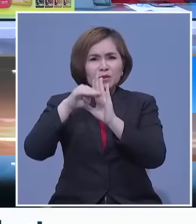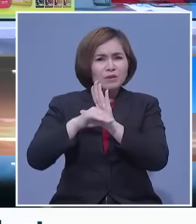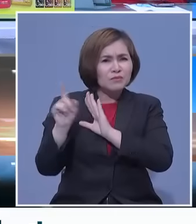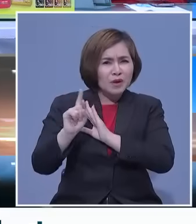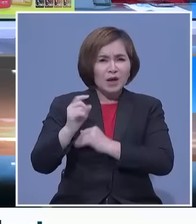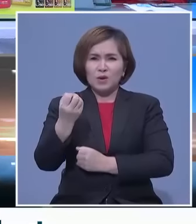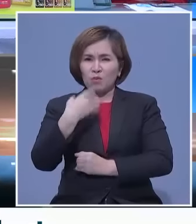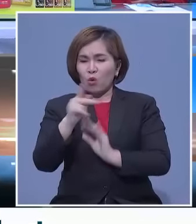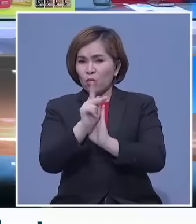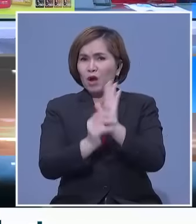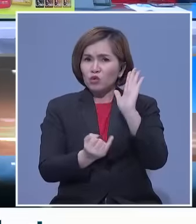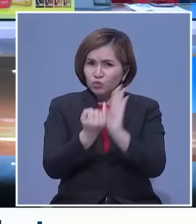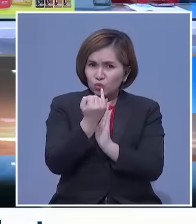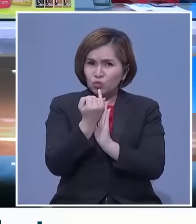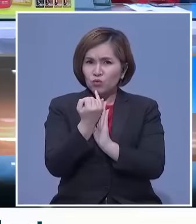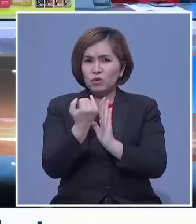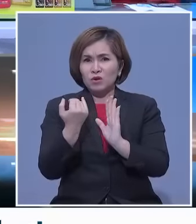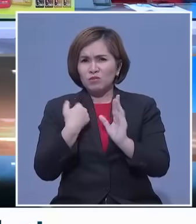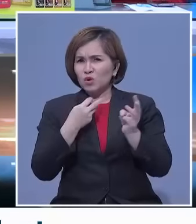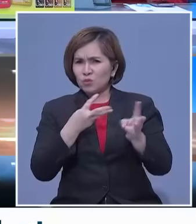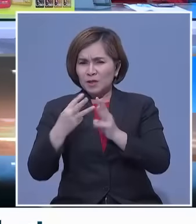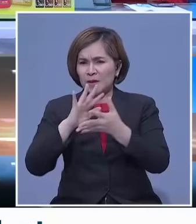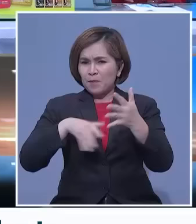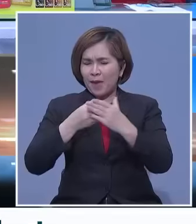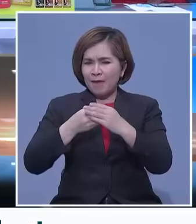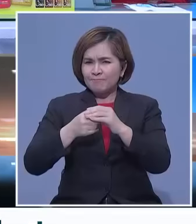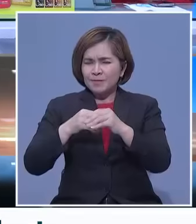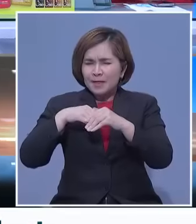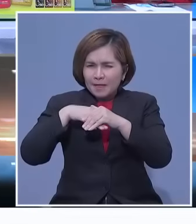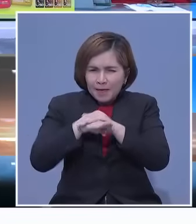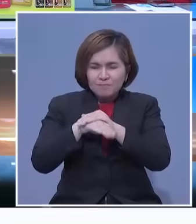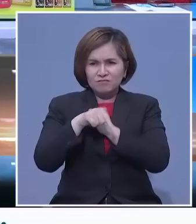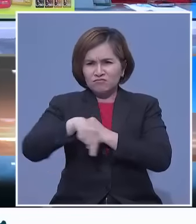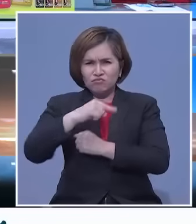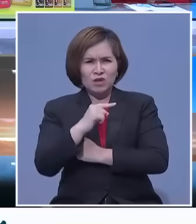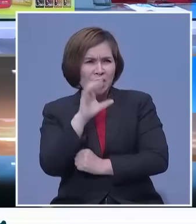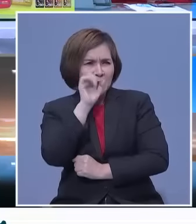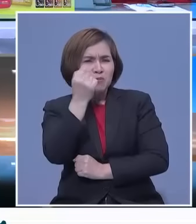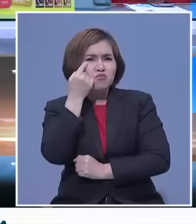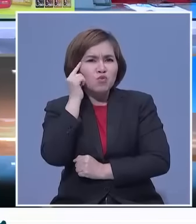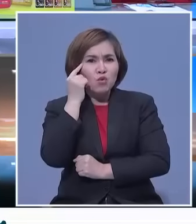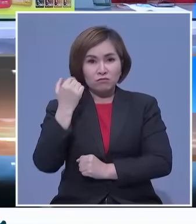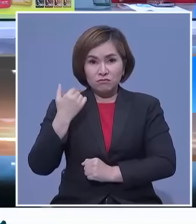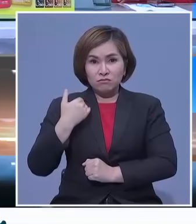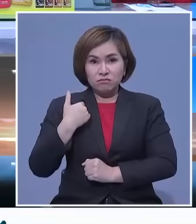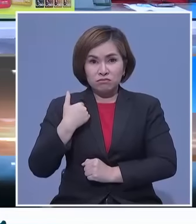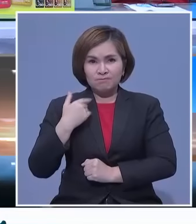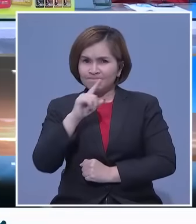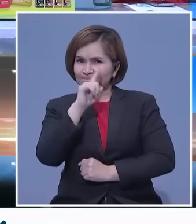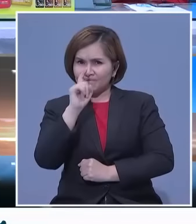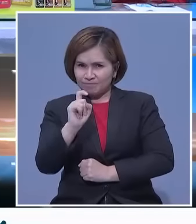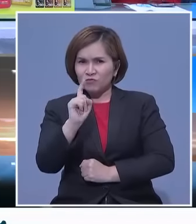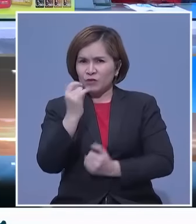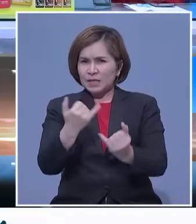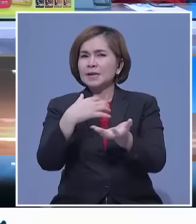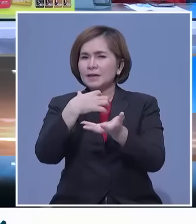เขาบอกว่าถูกกฎหมายเนี่ยมันมีเลขกลอะไรซ่อนอยู่ที่คนแบบเราชาวบ้านแบบเราบางทีคนไม่รู้ก็ไม่รู้จริง